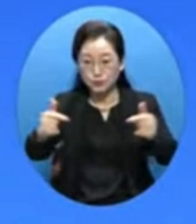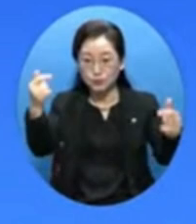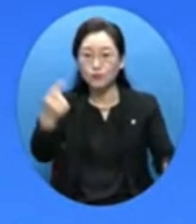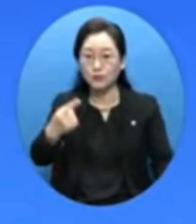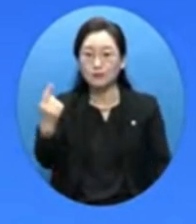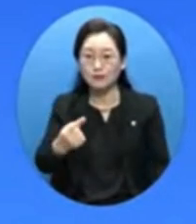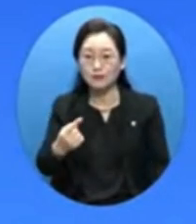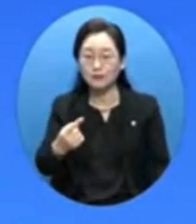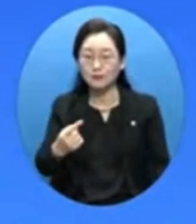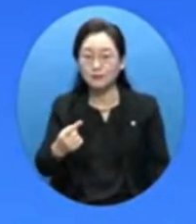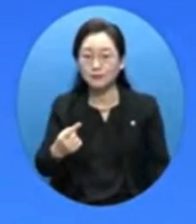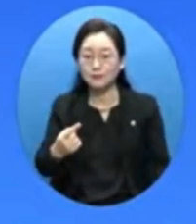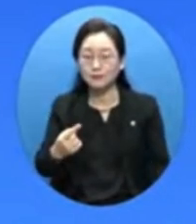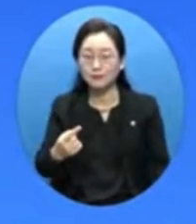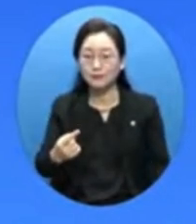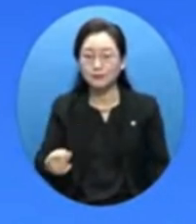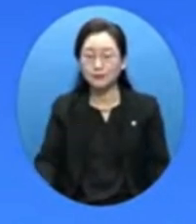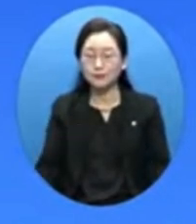것입니다.